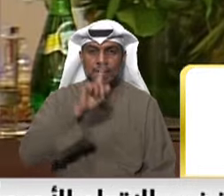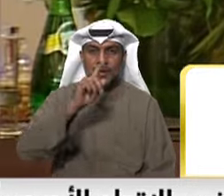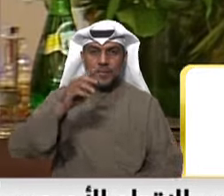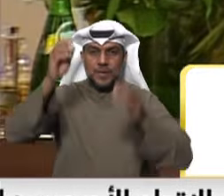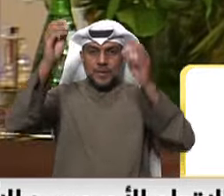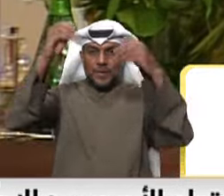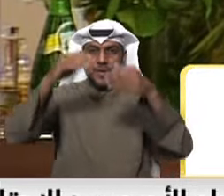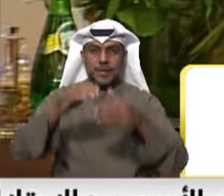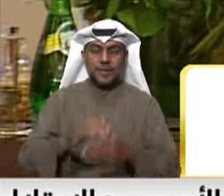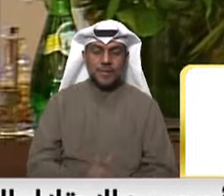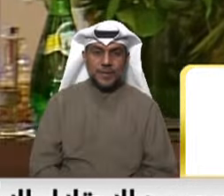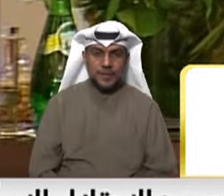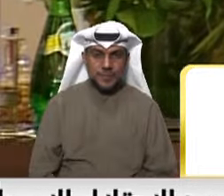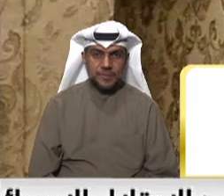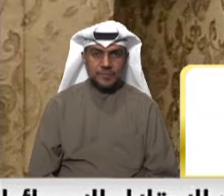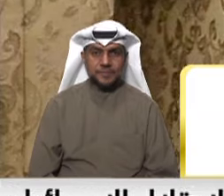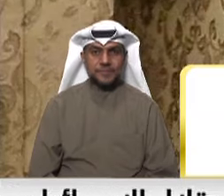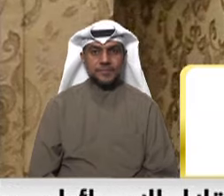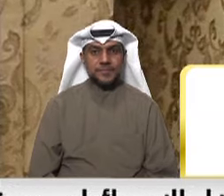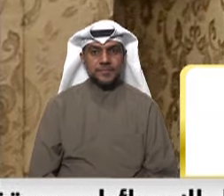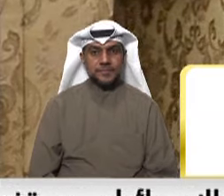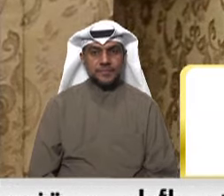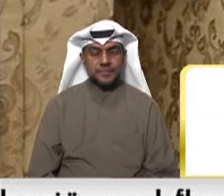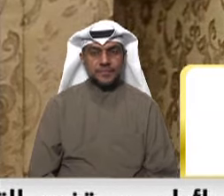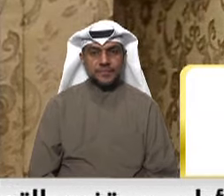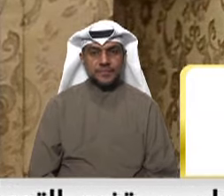الله وبركاته.